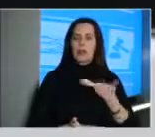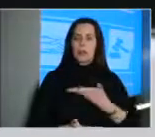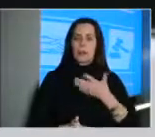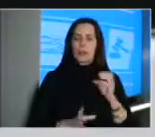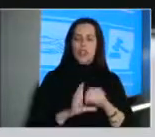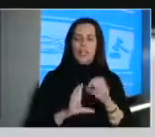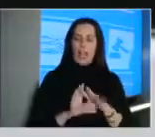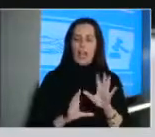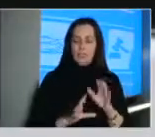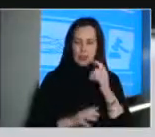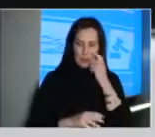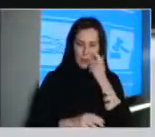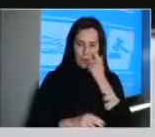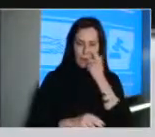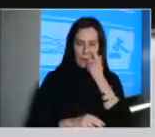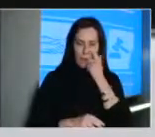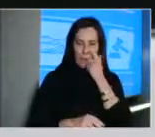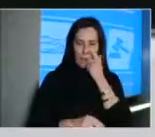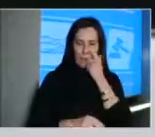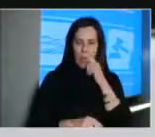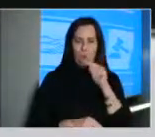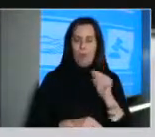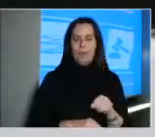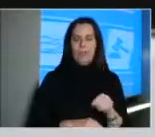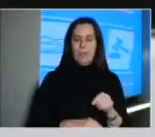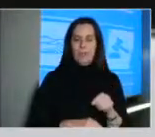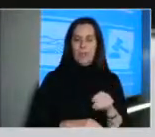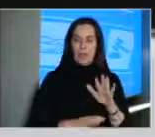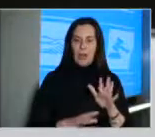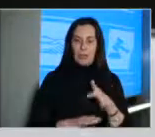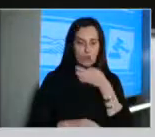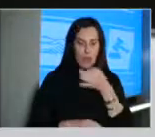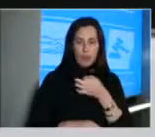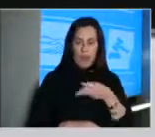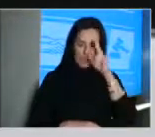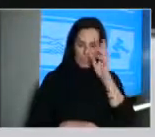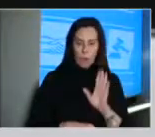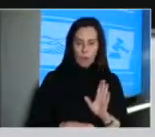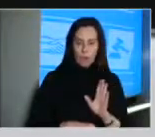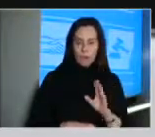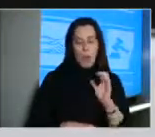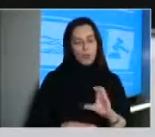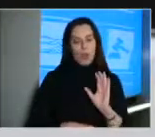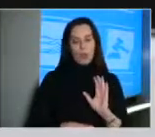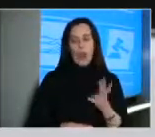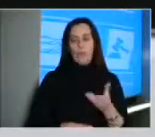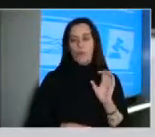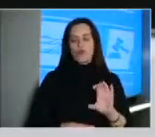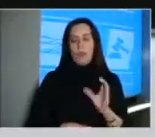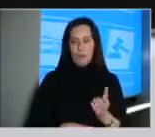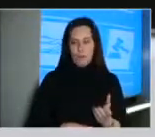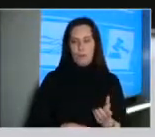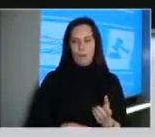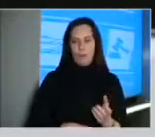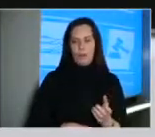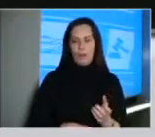שהכנסת. זה מותנה הכנסה. עכשיו, זה... כאן השאלות הן הסיכונים, בדיוק. בהשקעות. איפה הוא מושקע? ועל זה, נדבר, ועל, זה